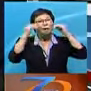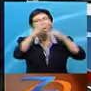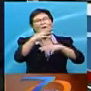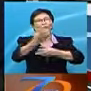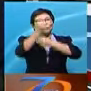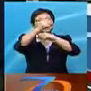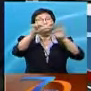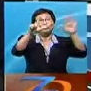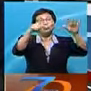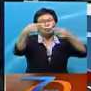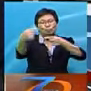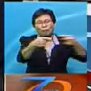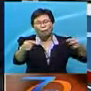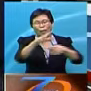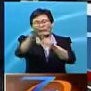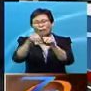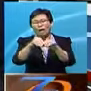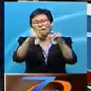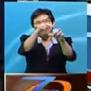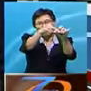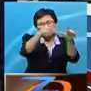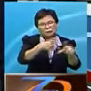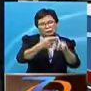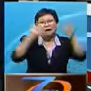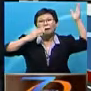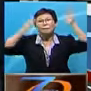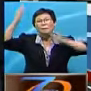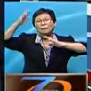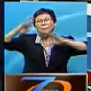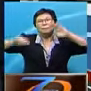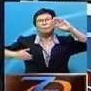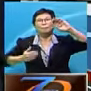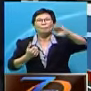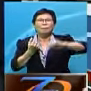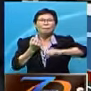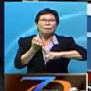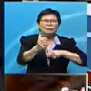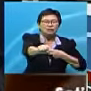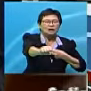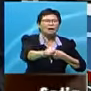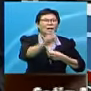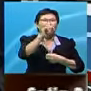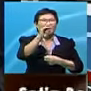7 lagi perlawanan turut membabitkan peserta dari Malaysian Martial Art MMA.